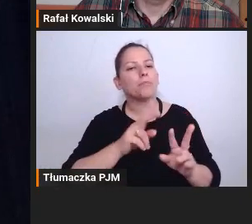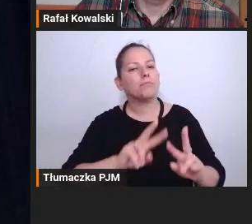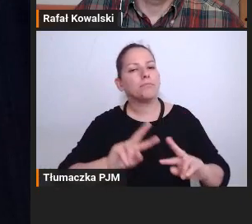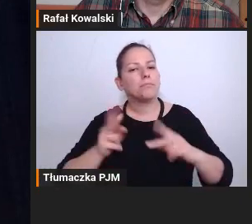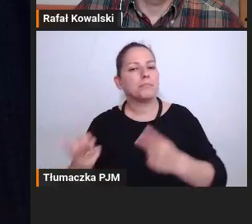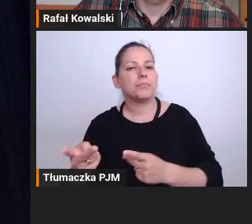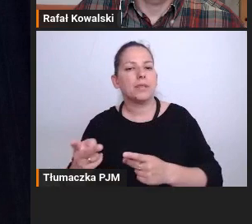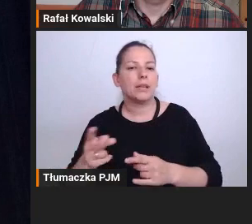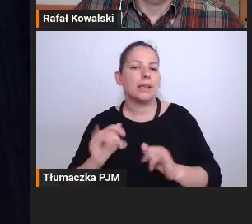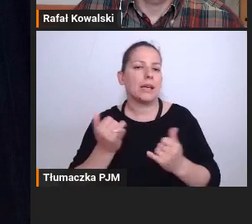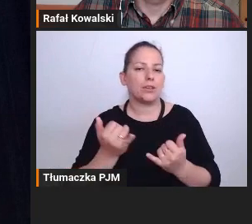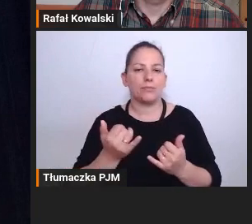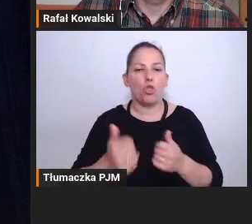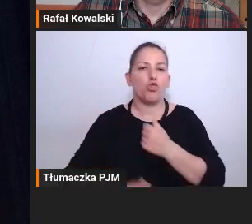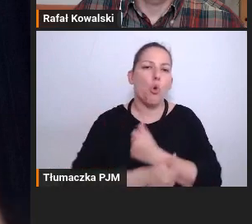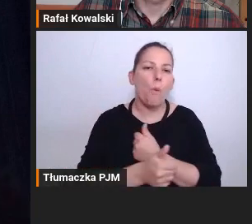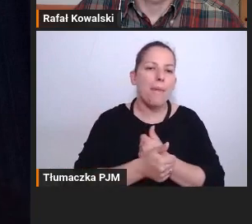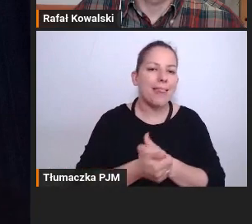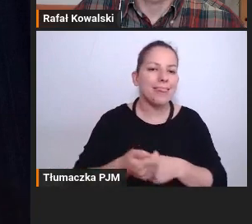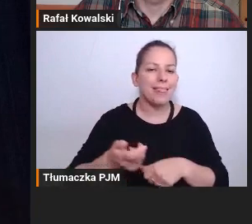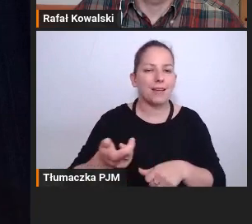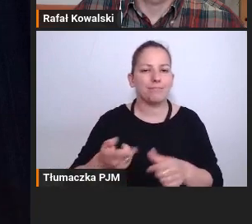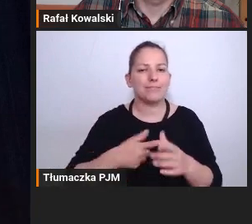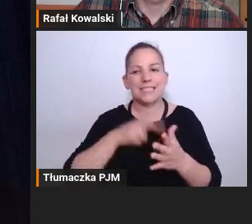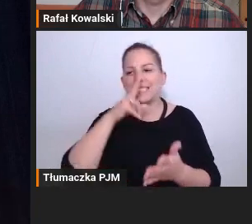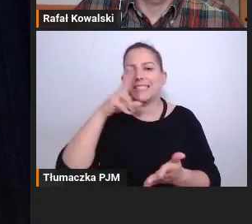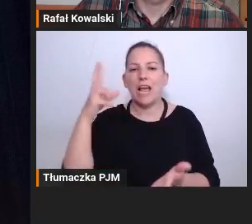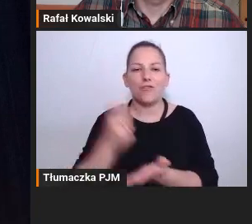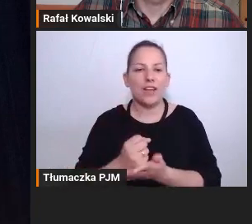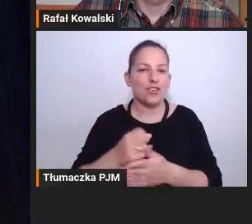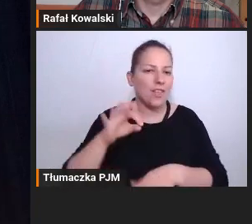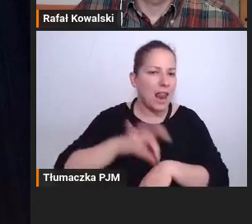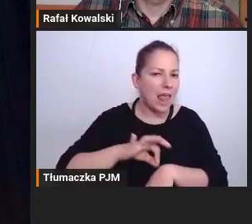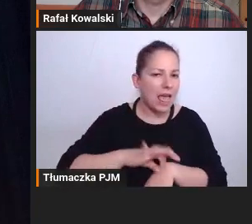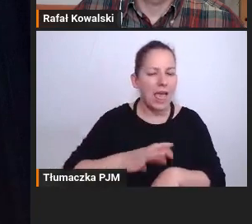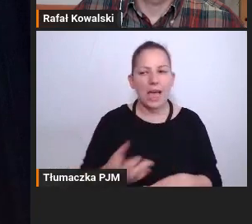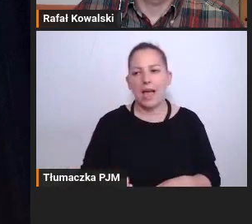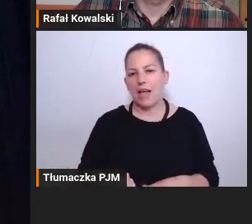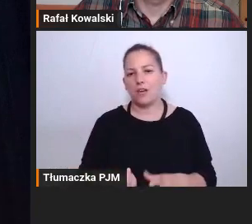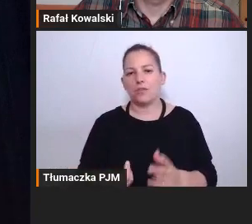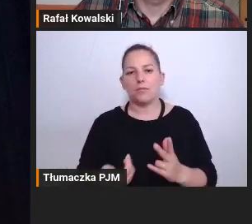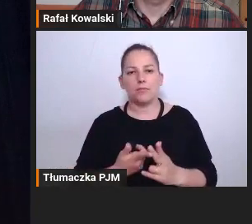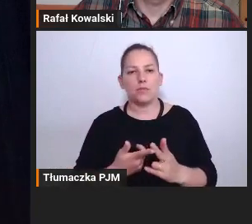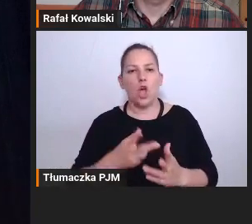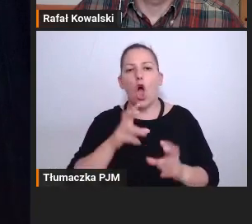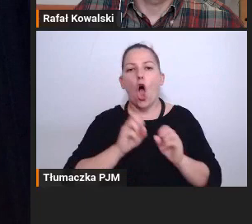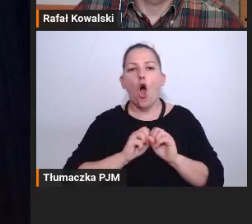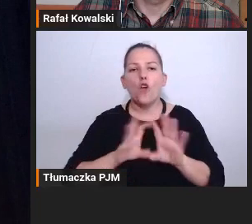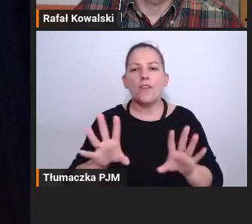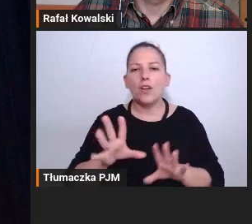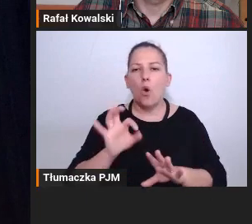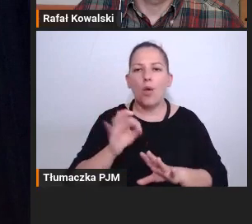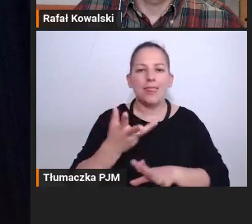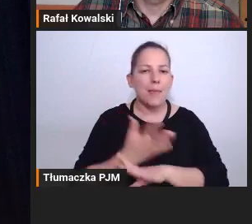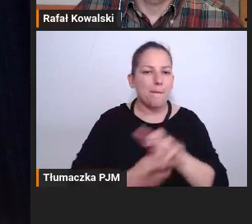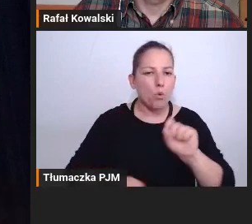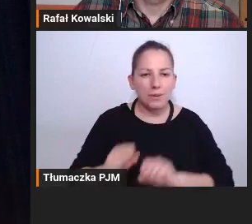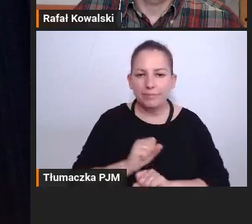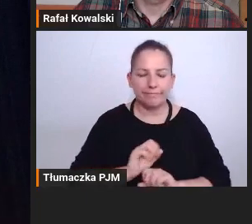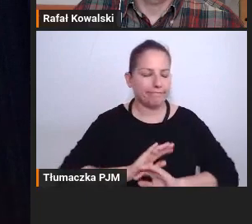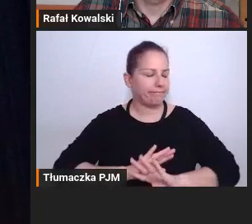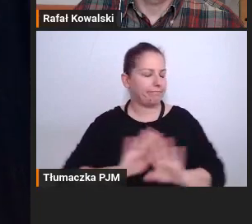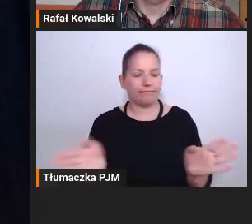nam jakiegoś rodzaju dokumenty, zaświadczenia od lekarza, oświadczenia o niepełnosprawności.